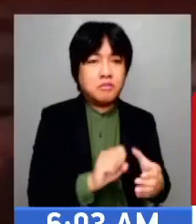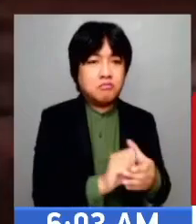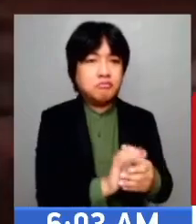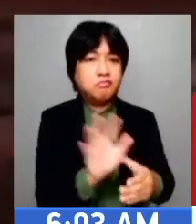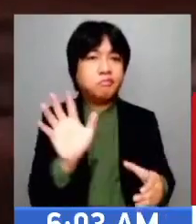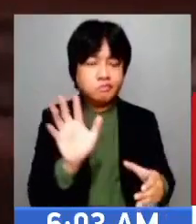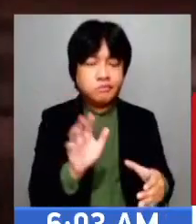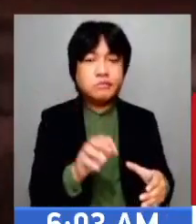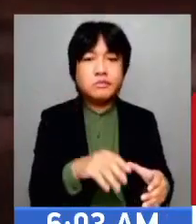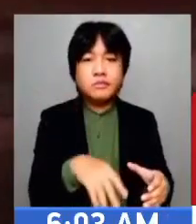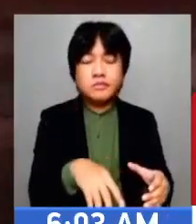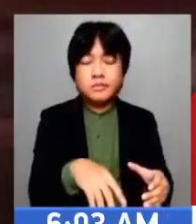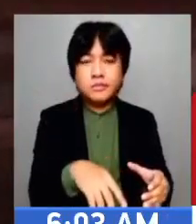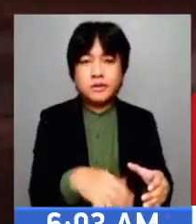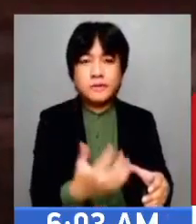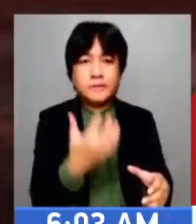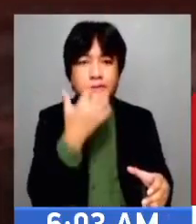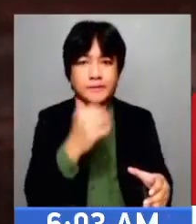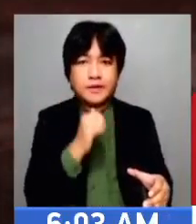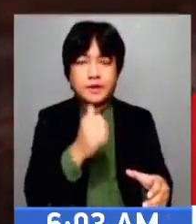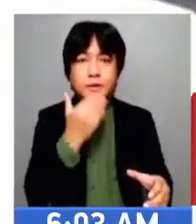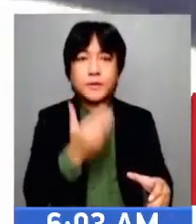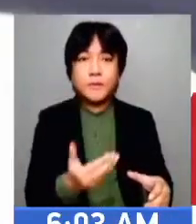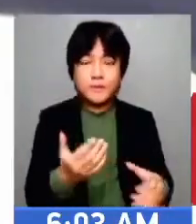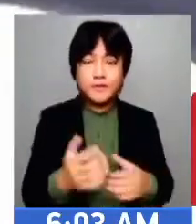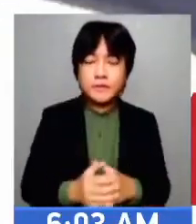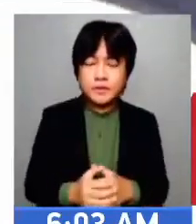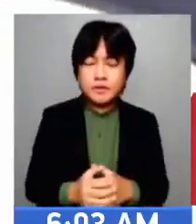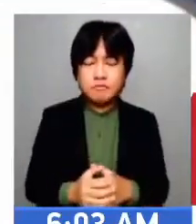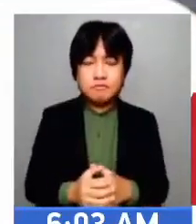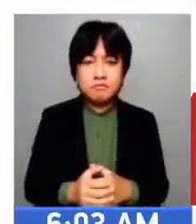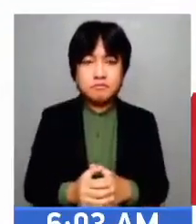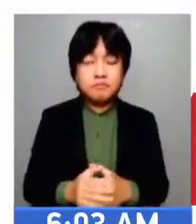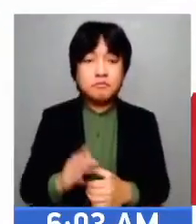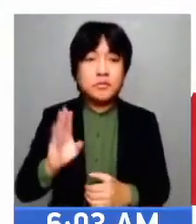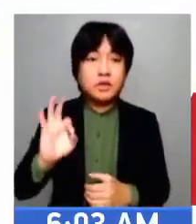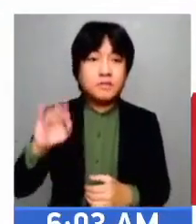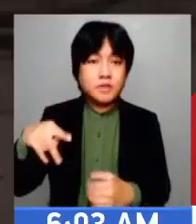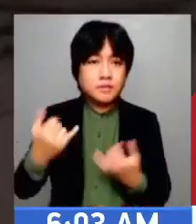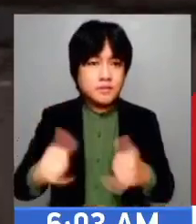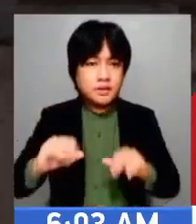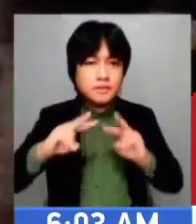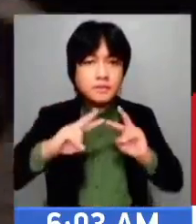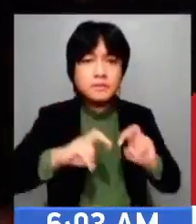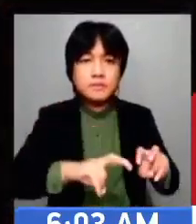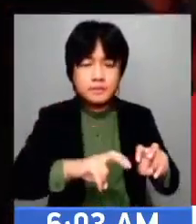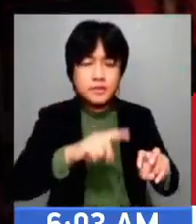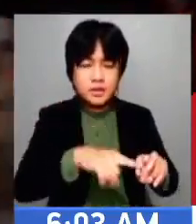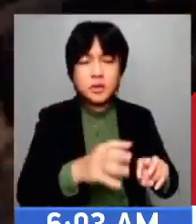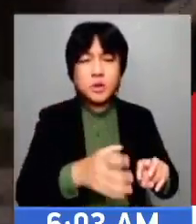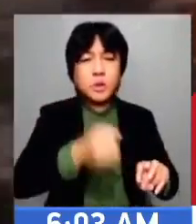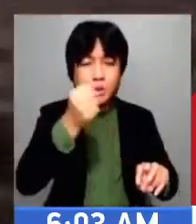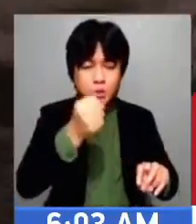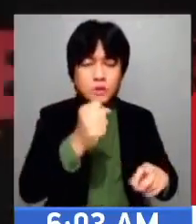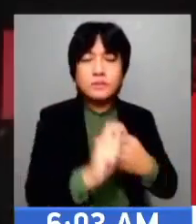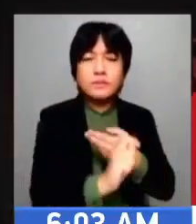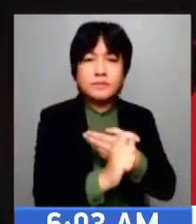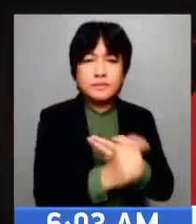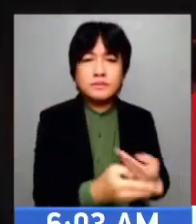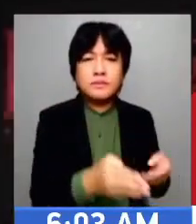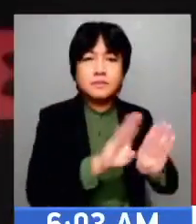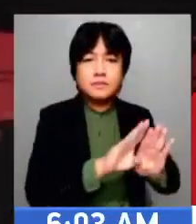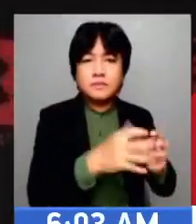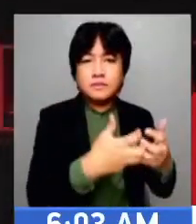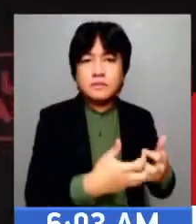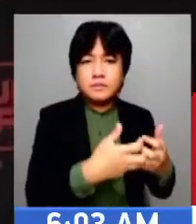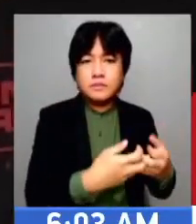na yun. Habang isinasagawa ang imbisigasyon, pansamantala munang ipinasara ng LGU yung planta ng yelo. Magko-comply na naman ho sila